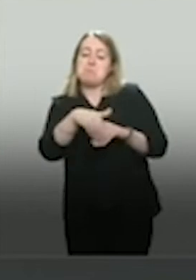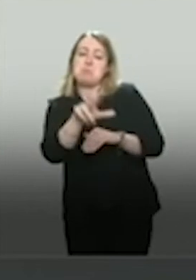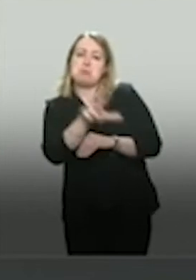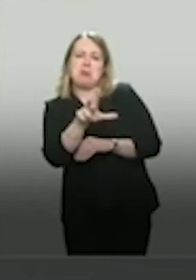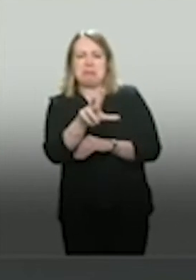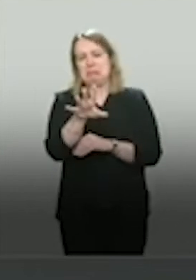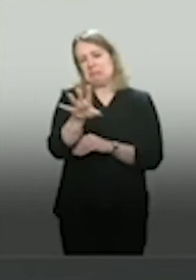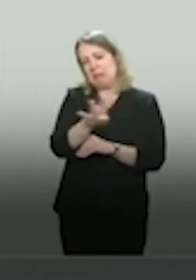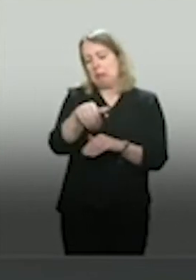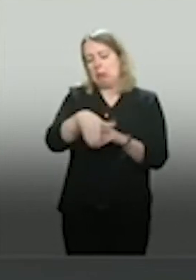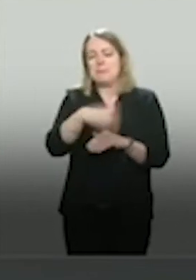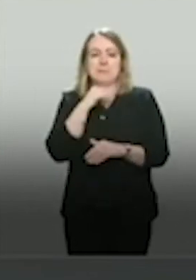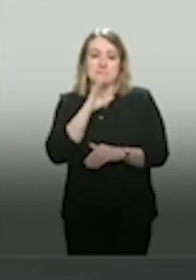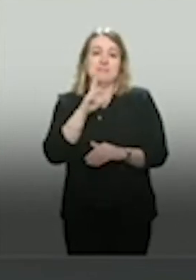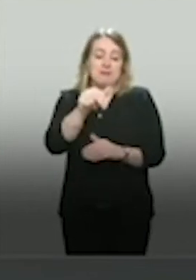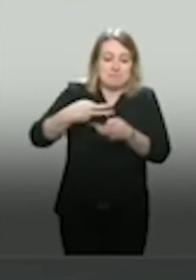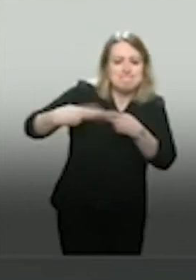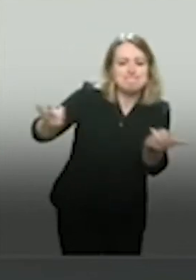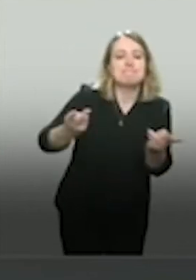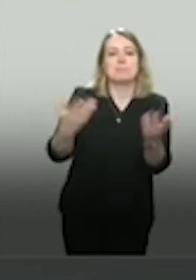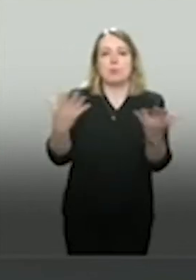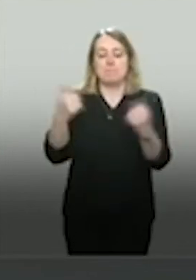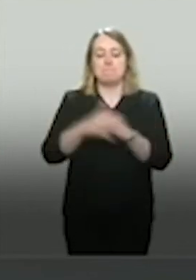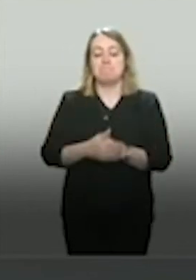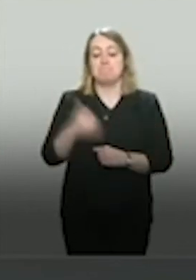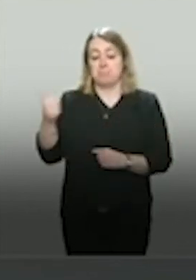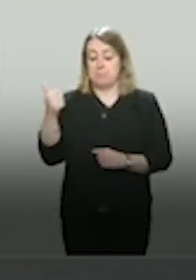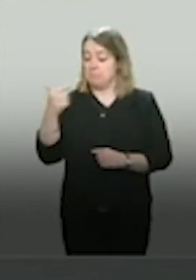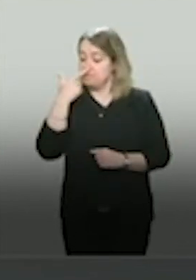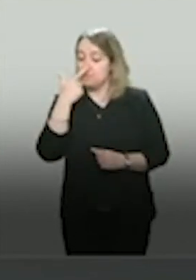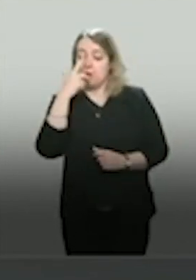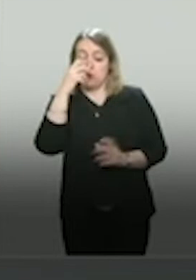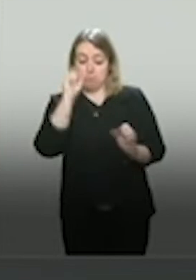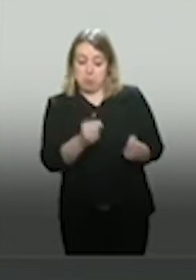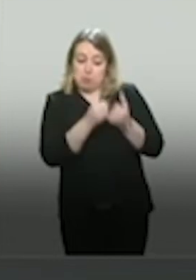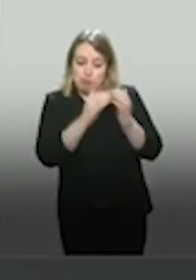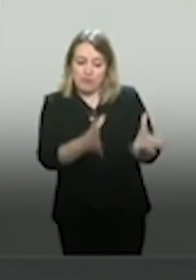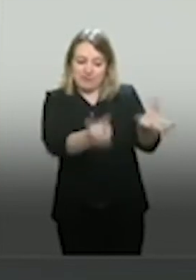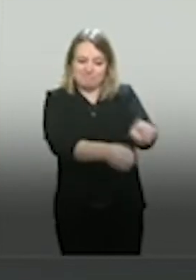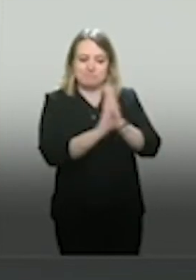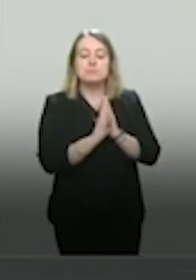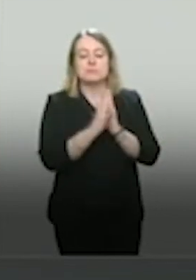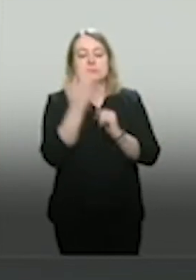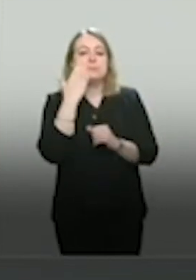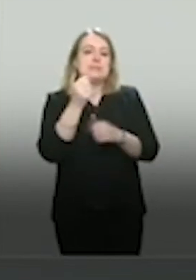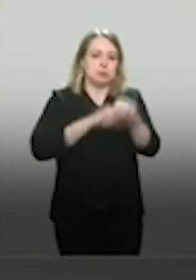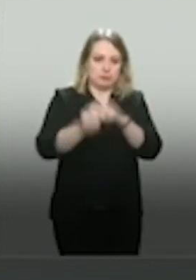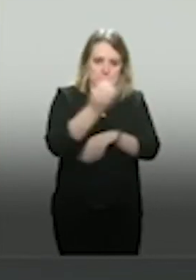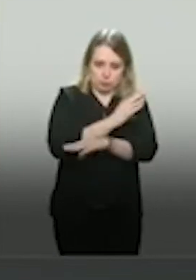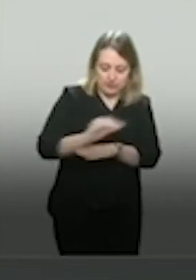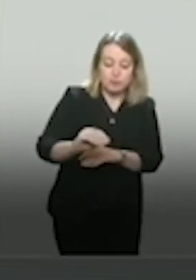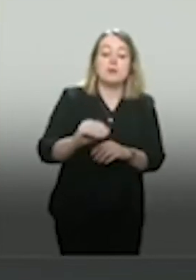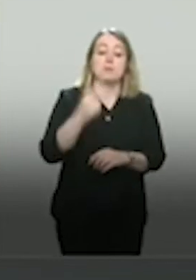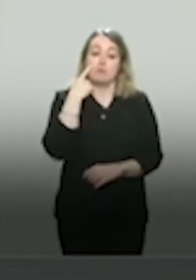en disant qu'elle considère, manifestement, j'attends l'avis définitif, que la vaccination peut être ouverte dans des conditions de sécurité pour les